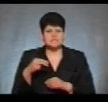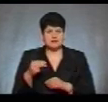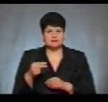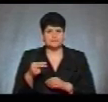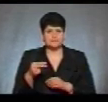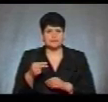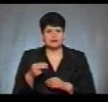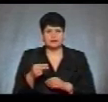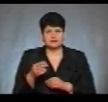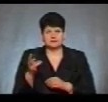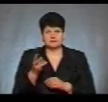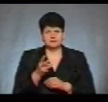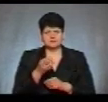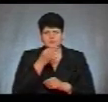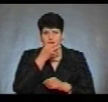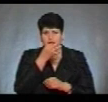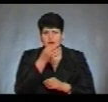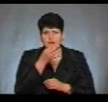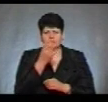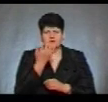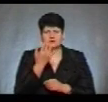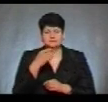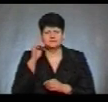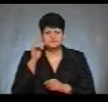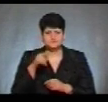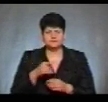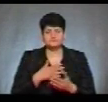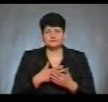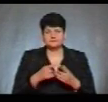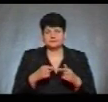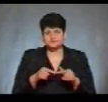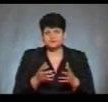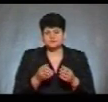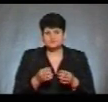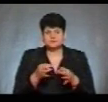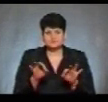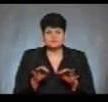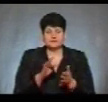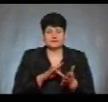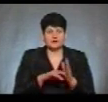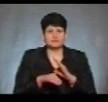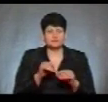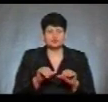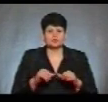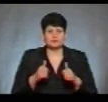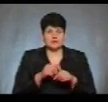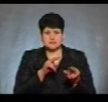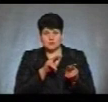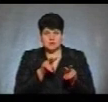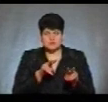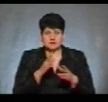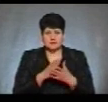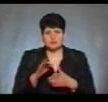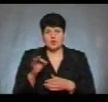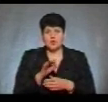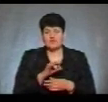що наскільки нам відомо, 139 громадських організацій отримали дозвіл від Центральної виборчої комісії на спостереження, мати офіційних